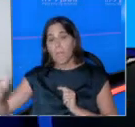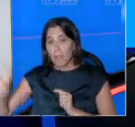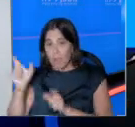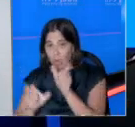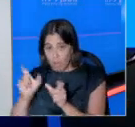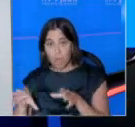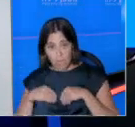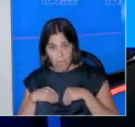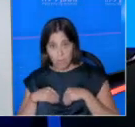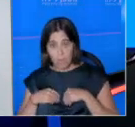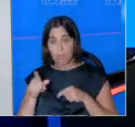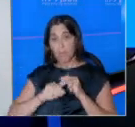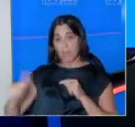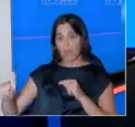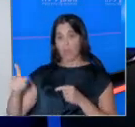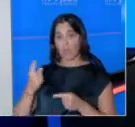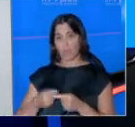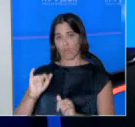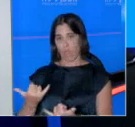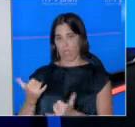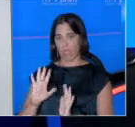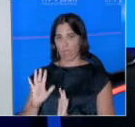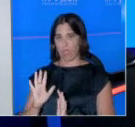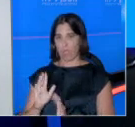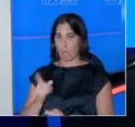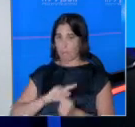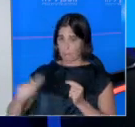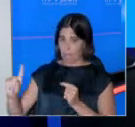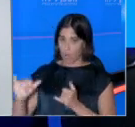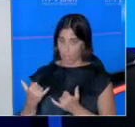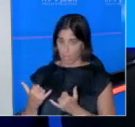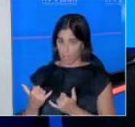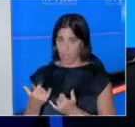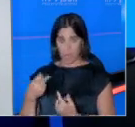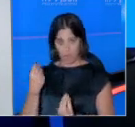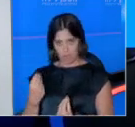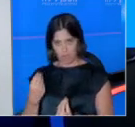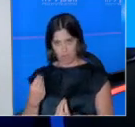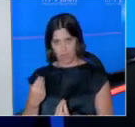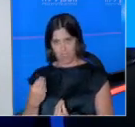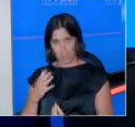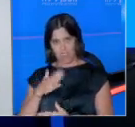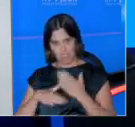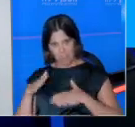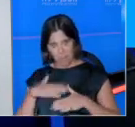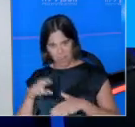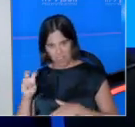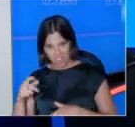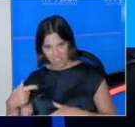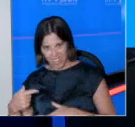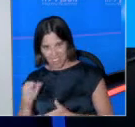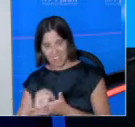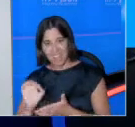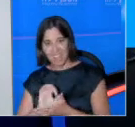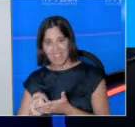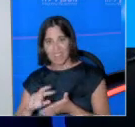איש, אנחנו מסכימים. מיליון זה מדויק. תודה רבה. מיליון איש, שנייה, רגע, אבל ברשותך, שנייה. תראי, נעים מאוד, אתרה גרמן, כתבת פוליטית מקור